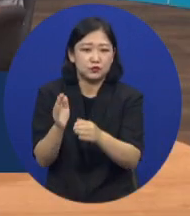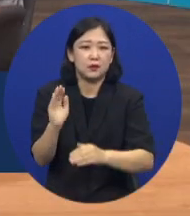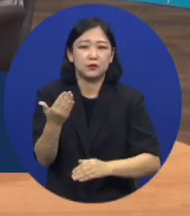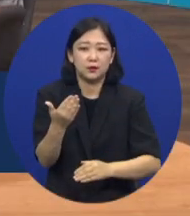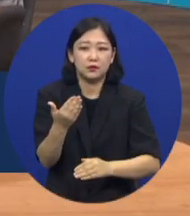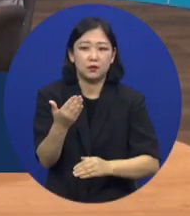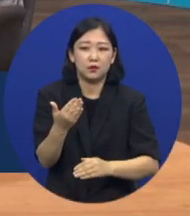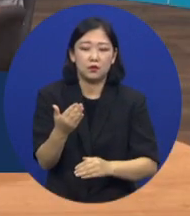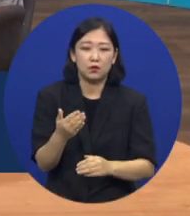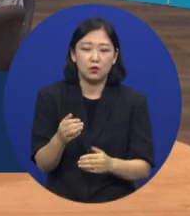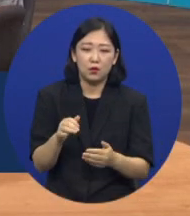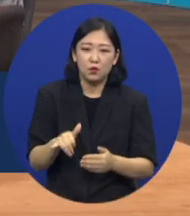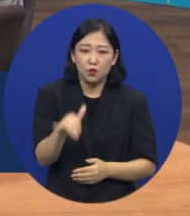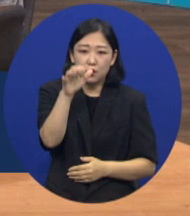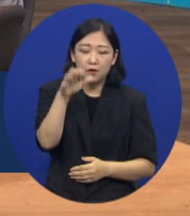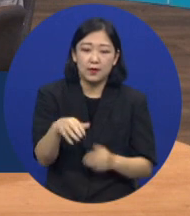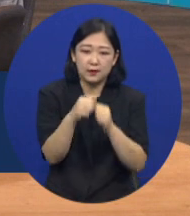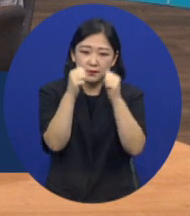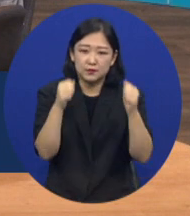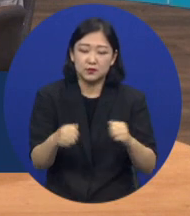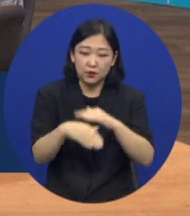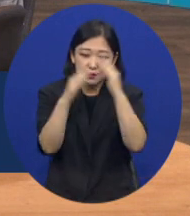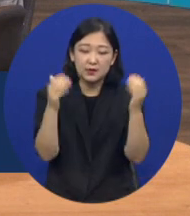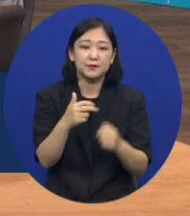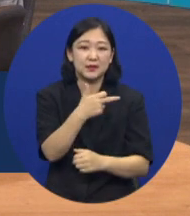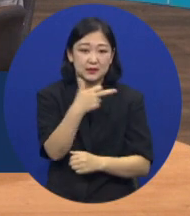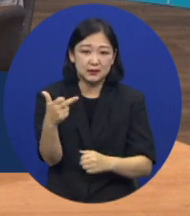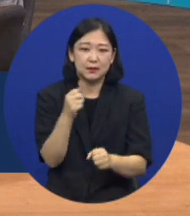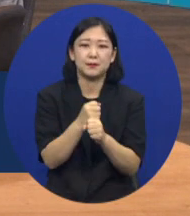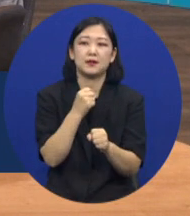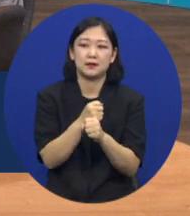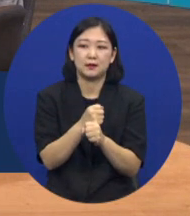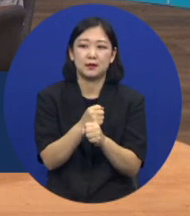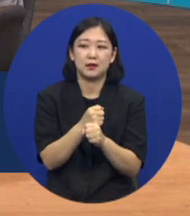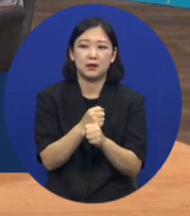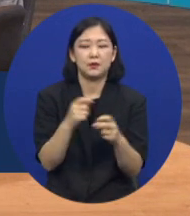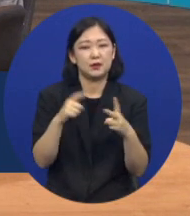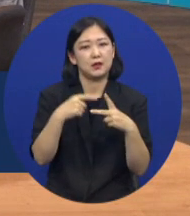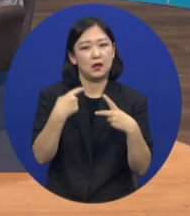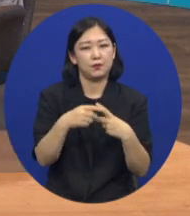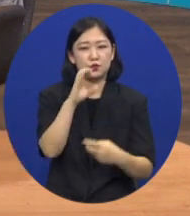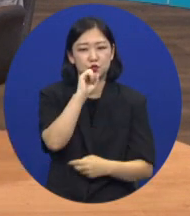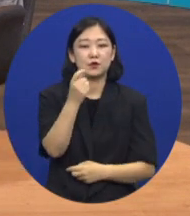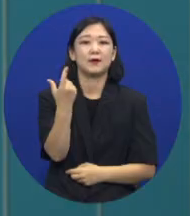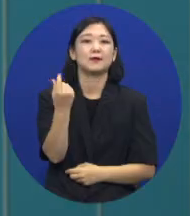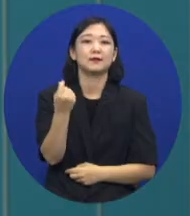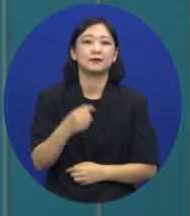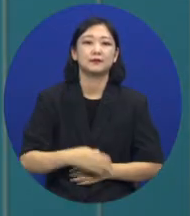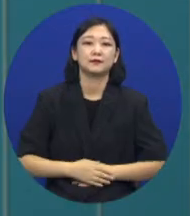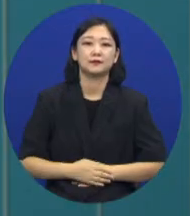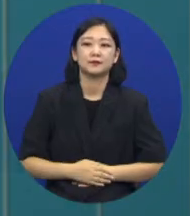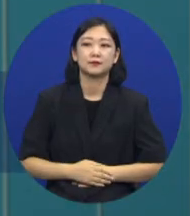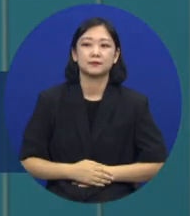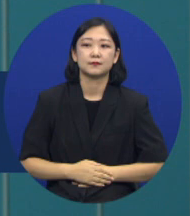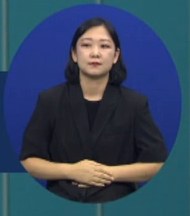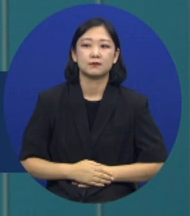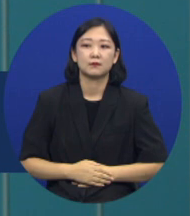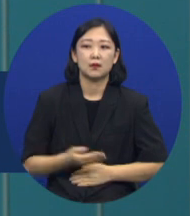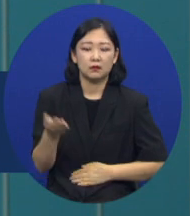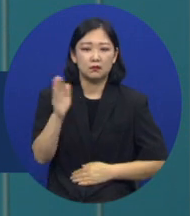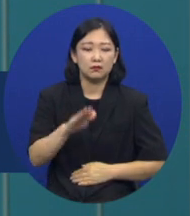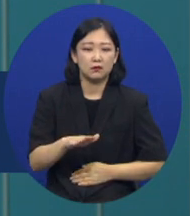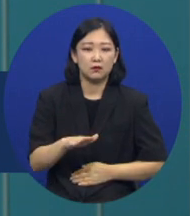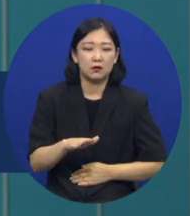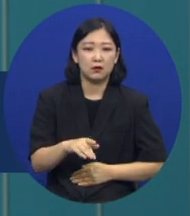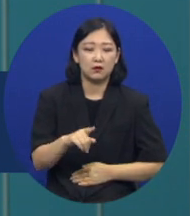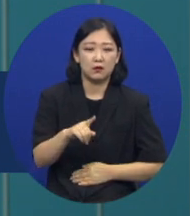공항 인프라를 전체적으론 크게 한다 이렇게 이해하는 게 좋을 것 같습니다 그런데 현 정부